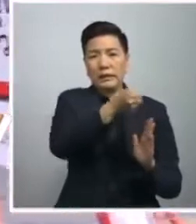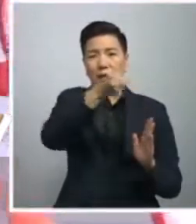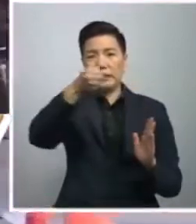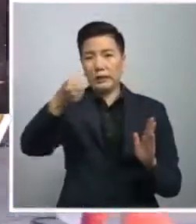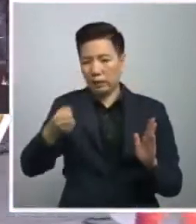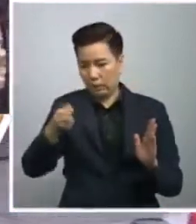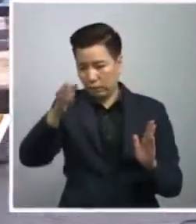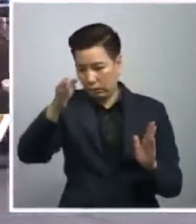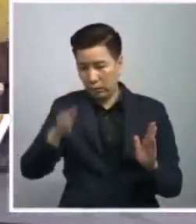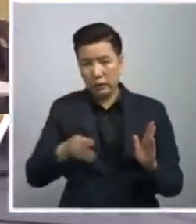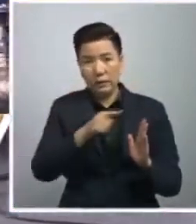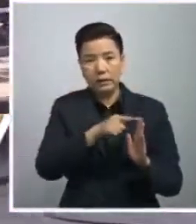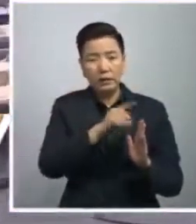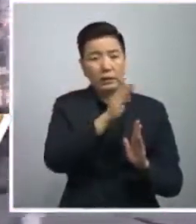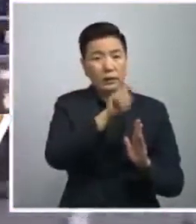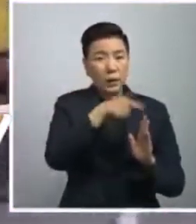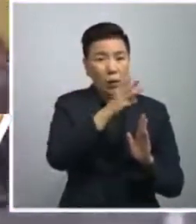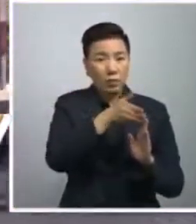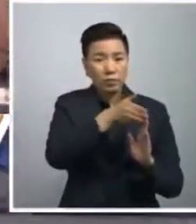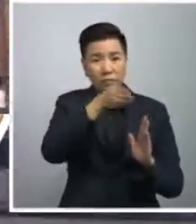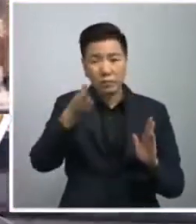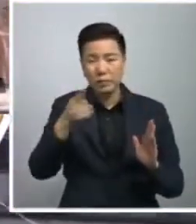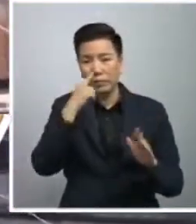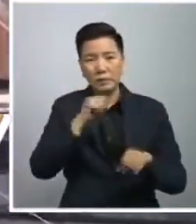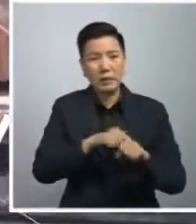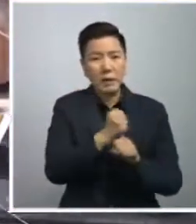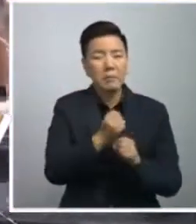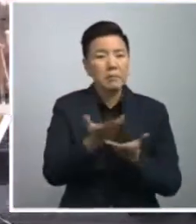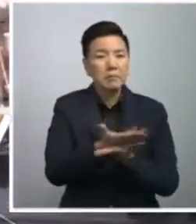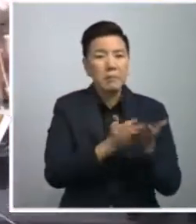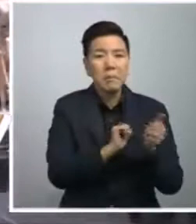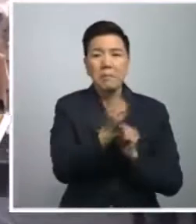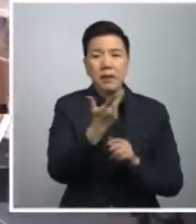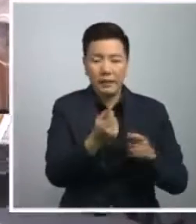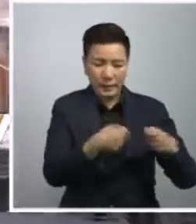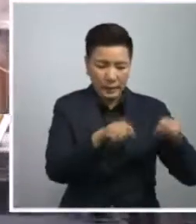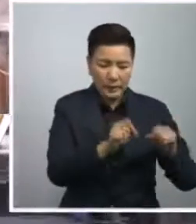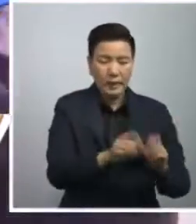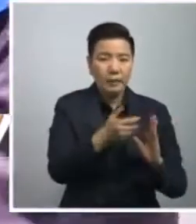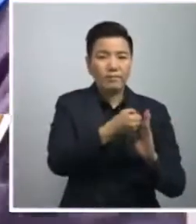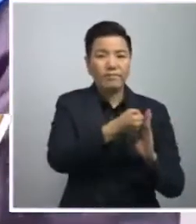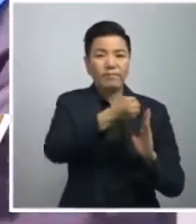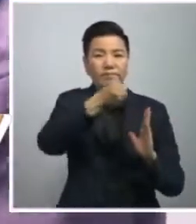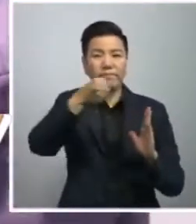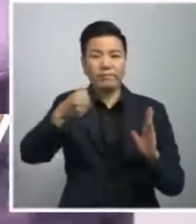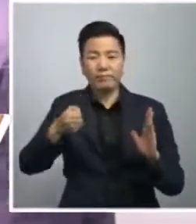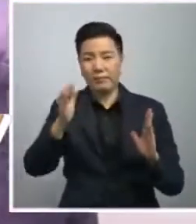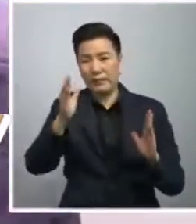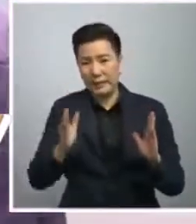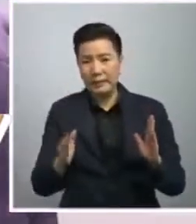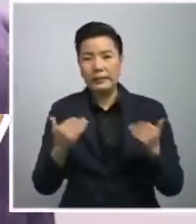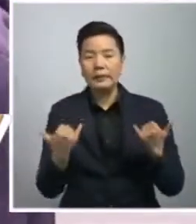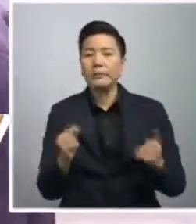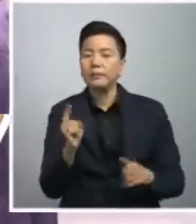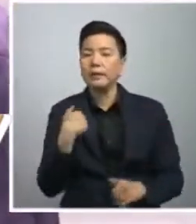ถึงเดือนสิ้นเดือนมิถุนายนแต่ขณะนี้พิจารณาไม่ทันไม่สามารถเซ็นสัญญาได้จึงเลื่อนพรก.ฉุกเฉินออกไป